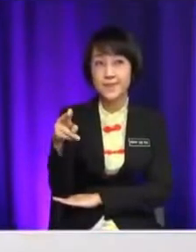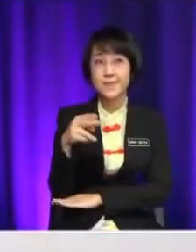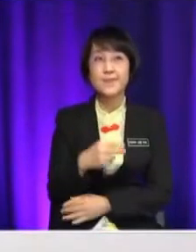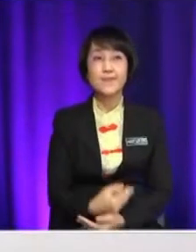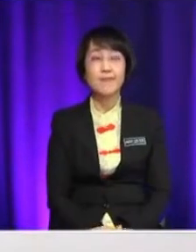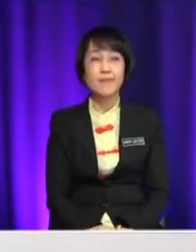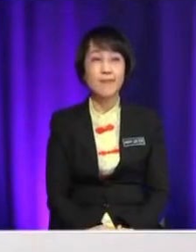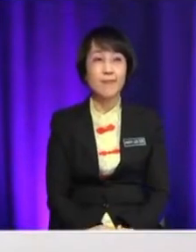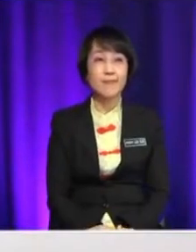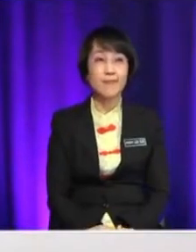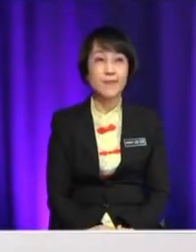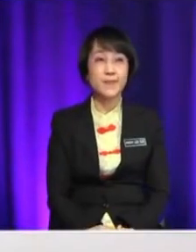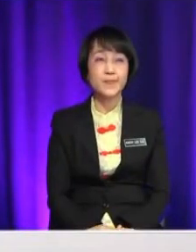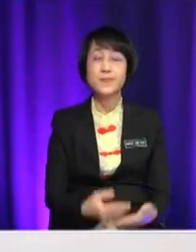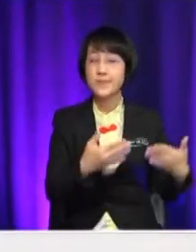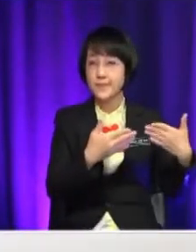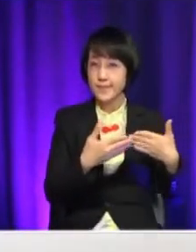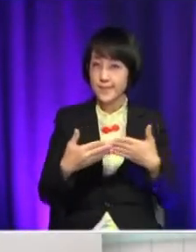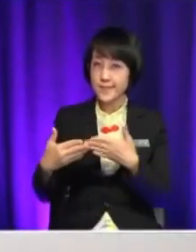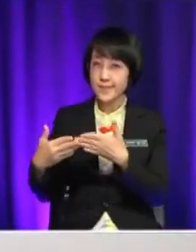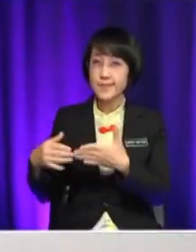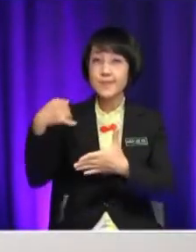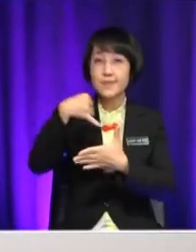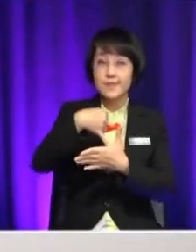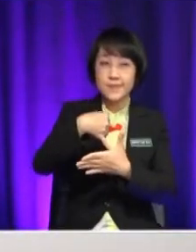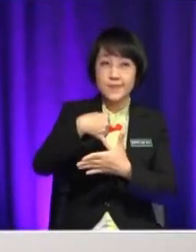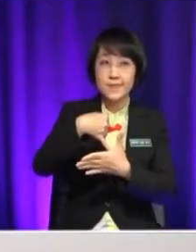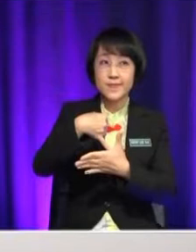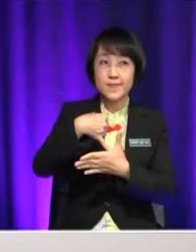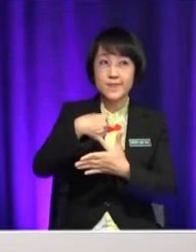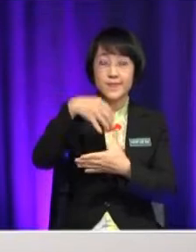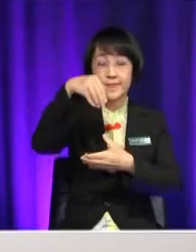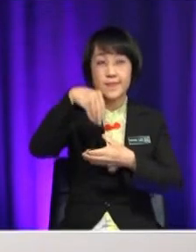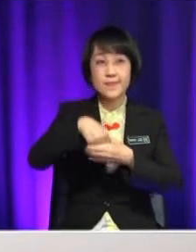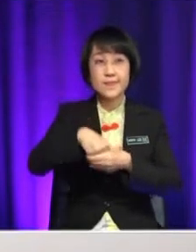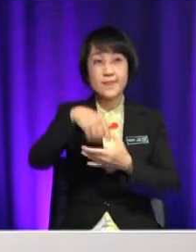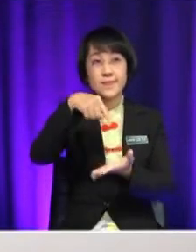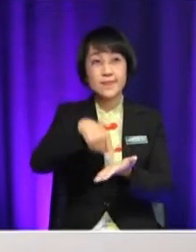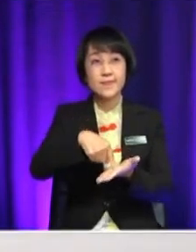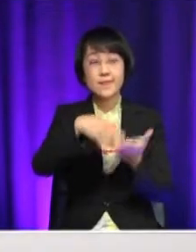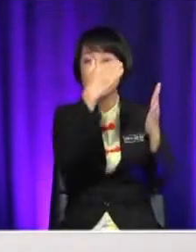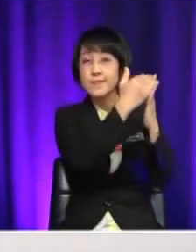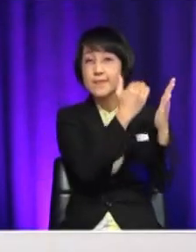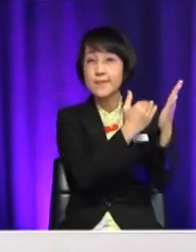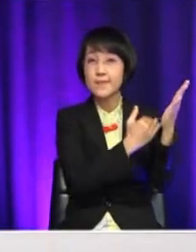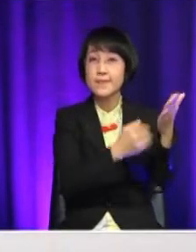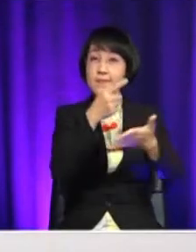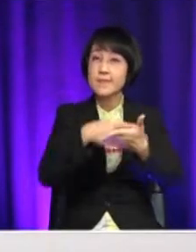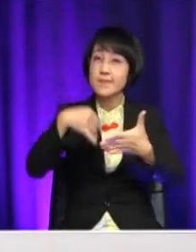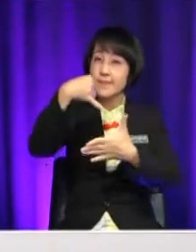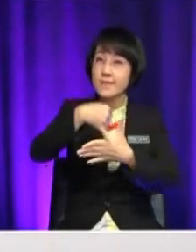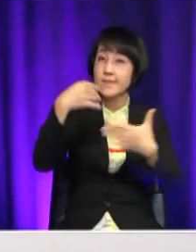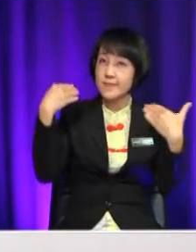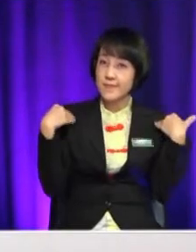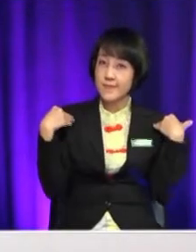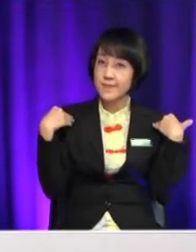sikit. Okey, seterusnya. Isi yang ada dekat sini boleh tak murid-murid sekalian senaraikan? Apa isi yang ada dalam bahan